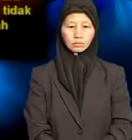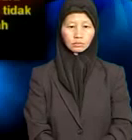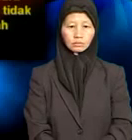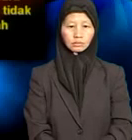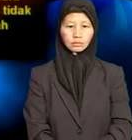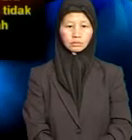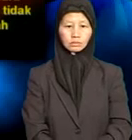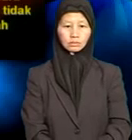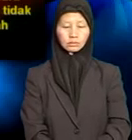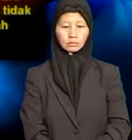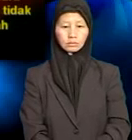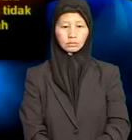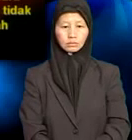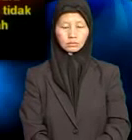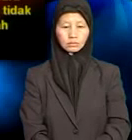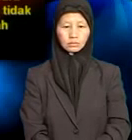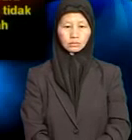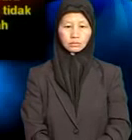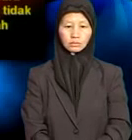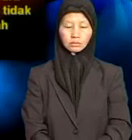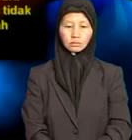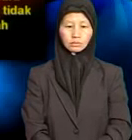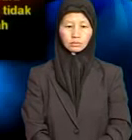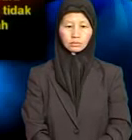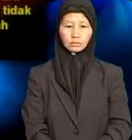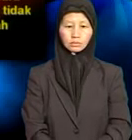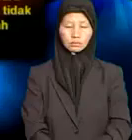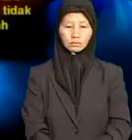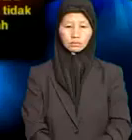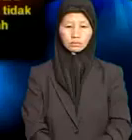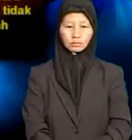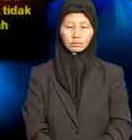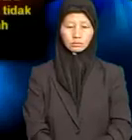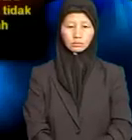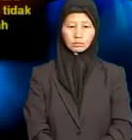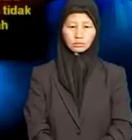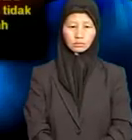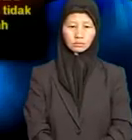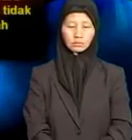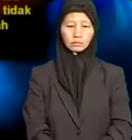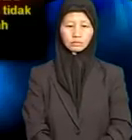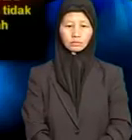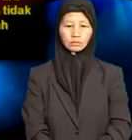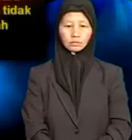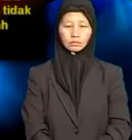kuasa, sembahyanglah dengan cara mengiring. Jika kamu tidak kuasa, dengan cara menentang.